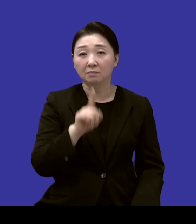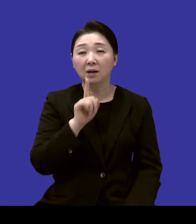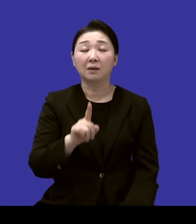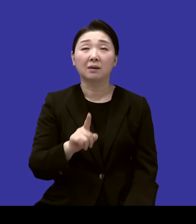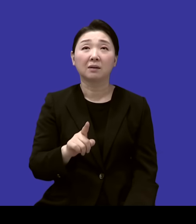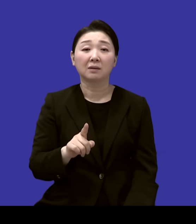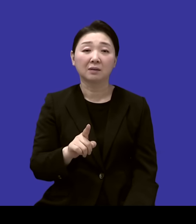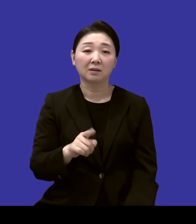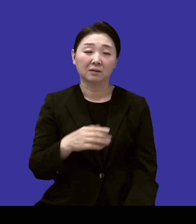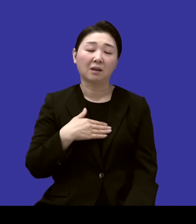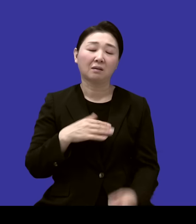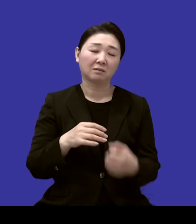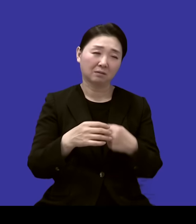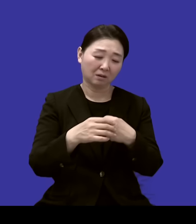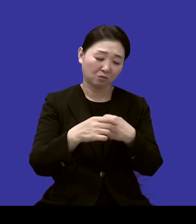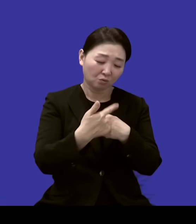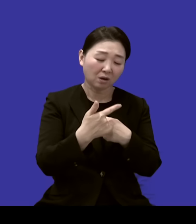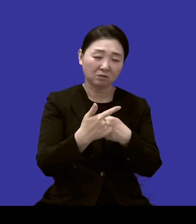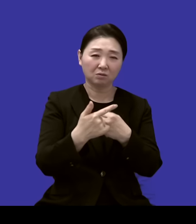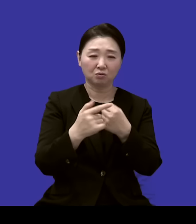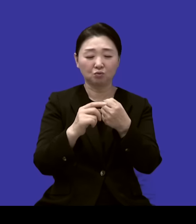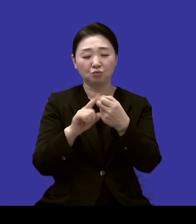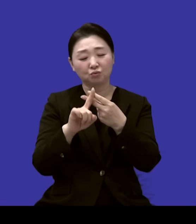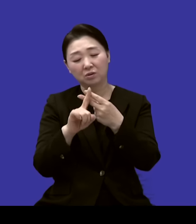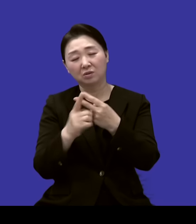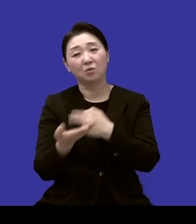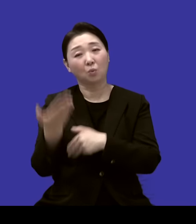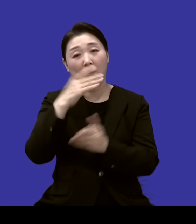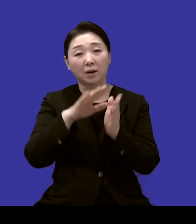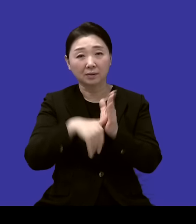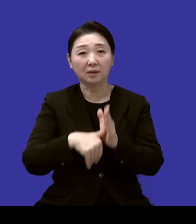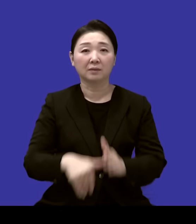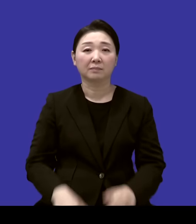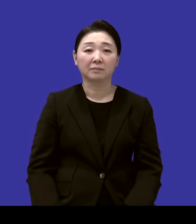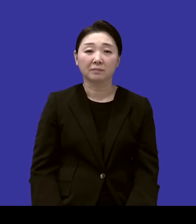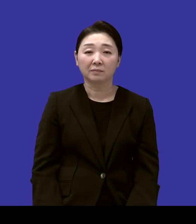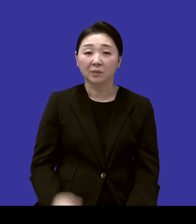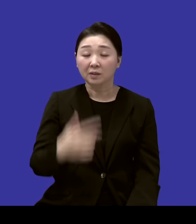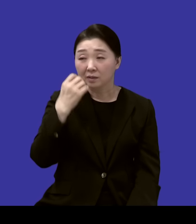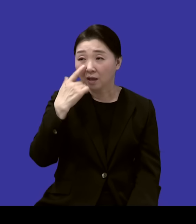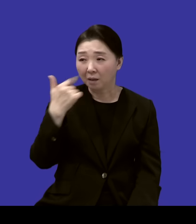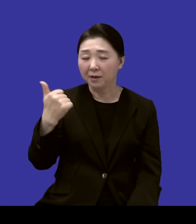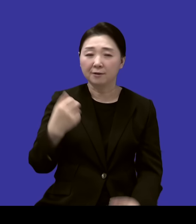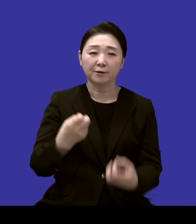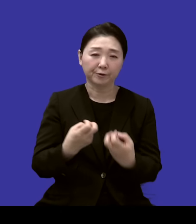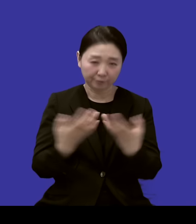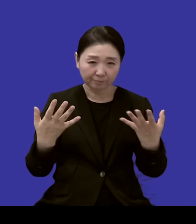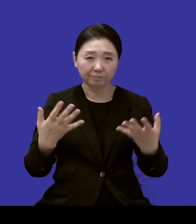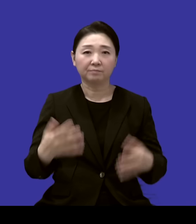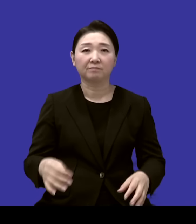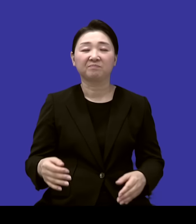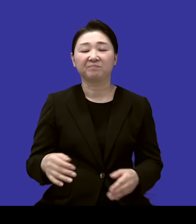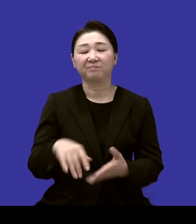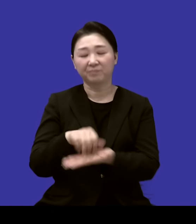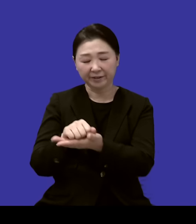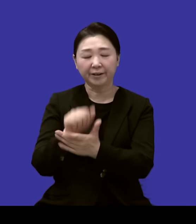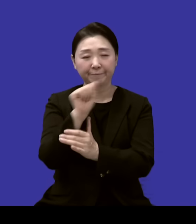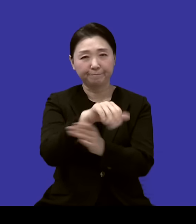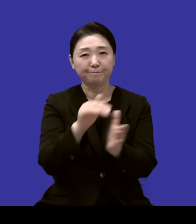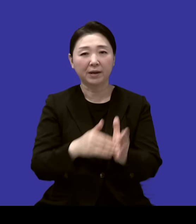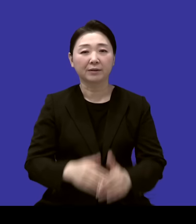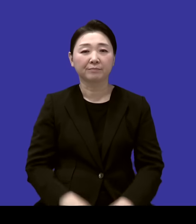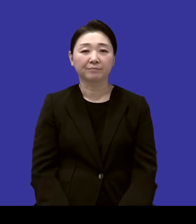이제 6학년 중1 넘어갈 시점이었는데요. 그때 그렇게 말씀하시니까 새아버지도 정말 어쩔 수 없이 받아주셨던